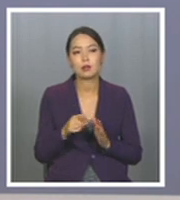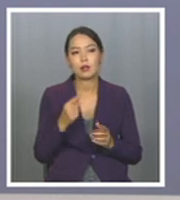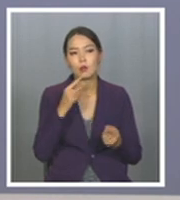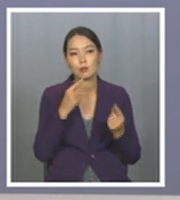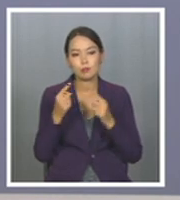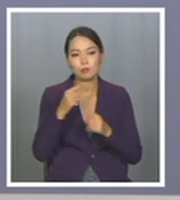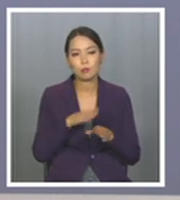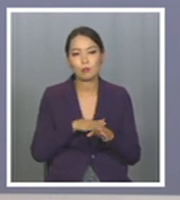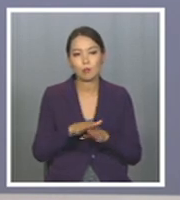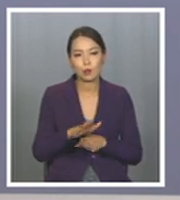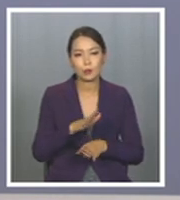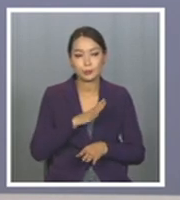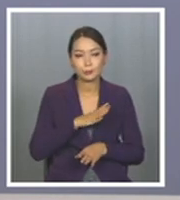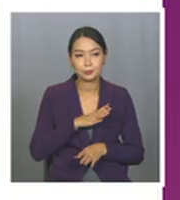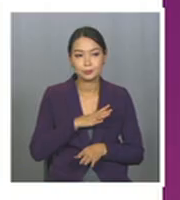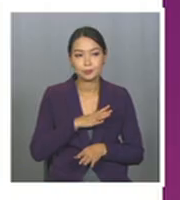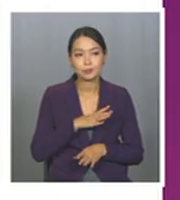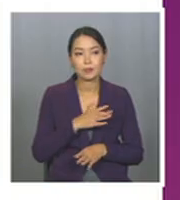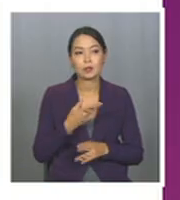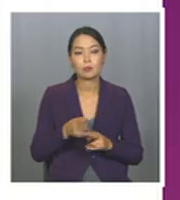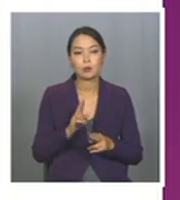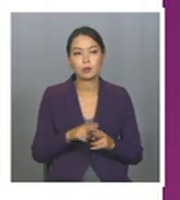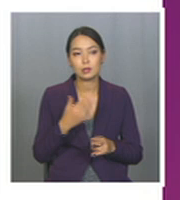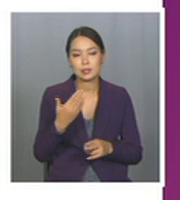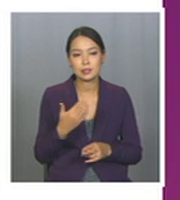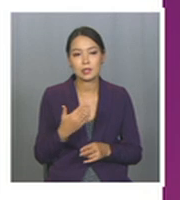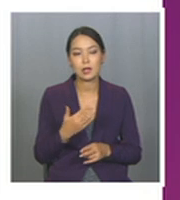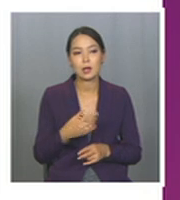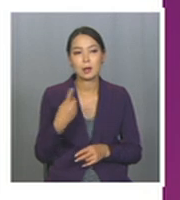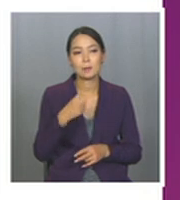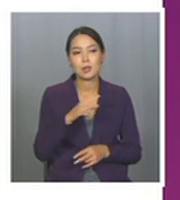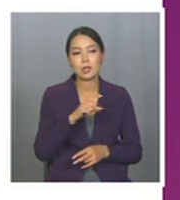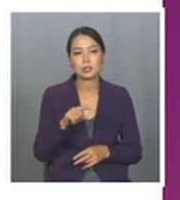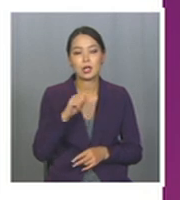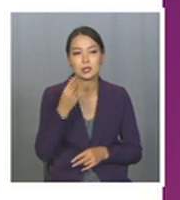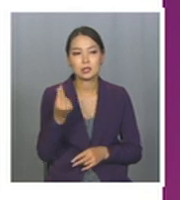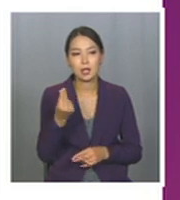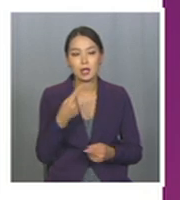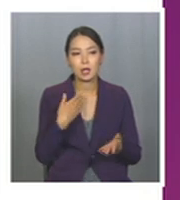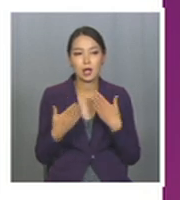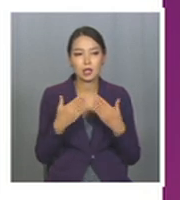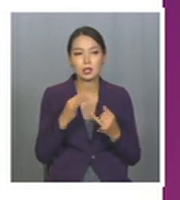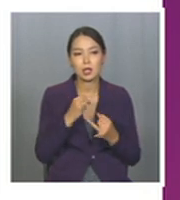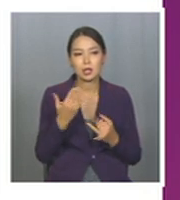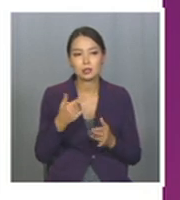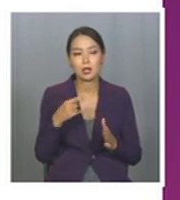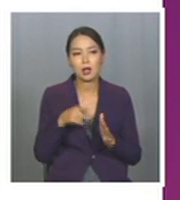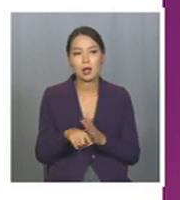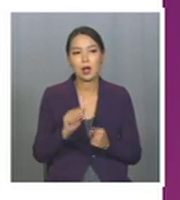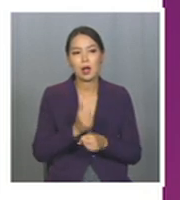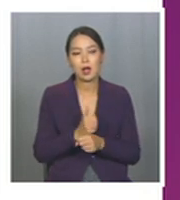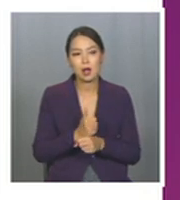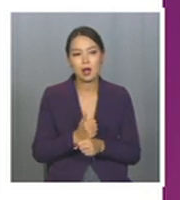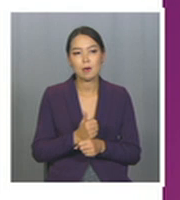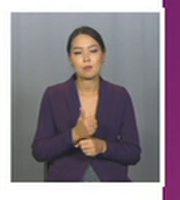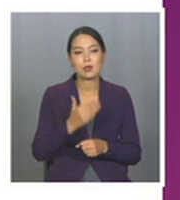толы болды. Оның негізгі дәлелі бірінші кезекте нарықтық қатынастар мен әміршіл-әкімшіл жүйе арасында үйлесімділіктің